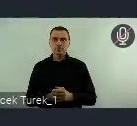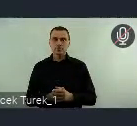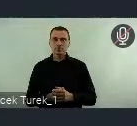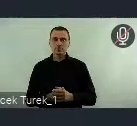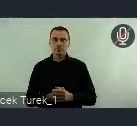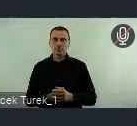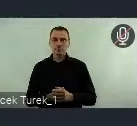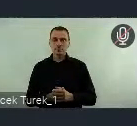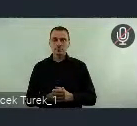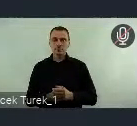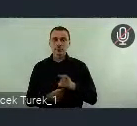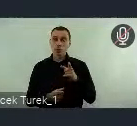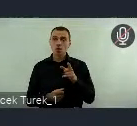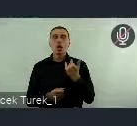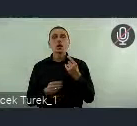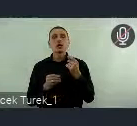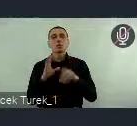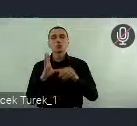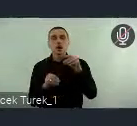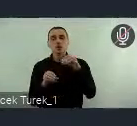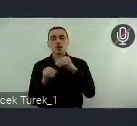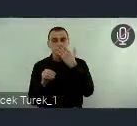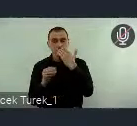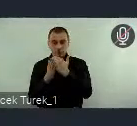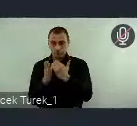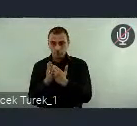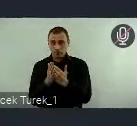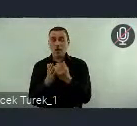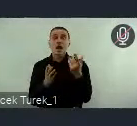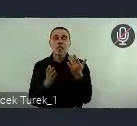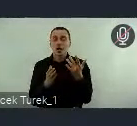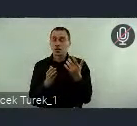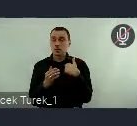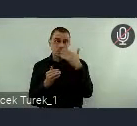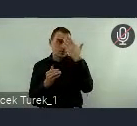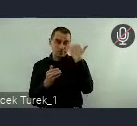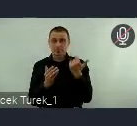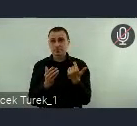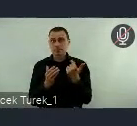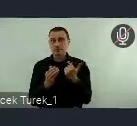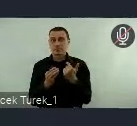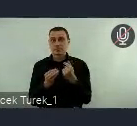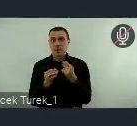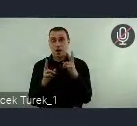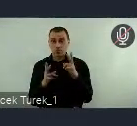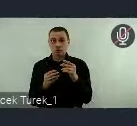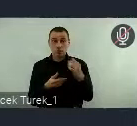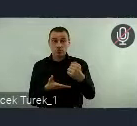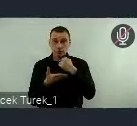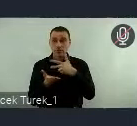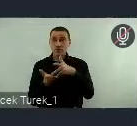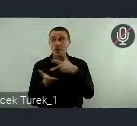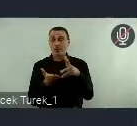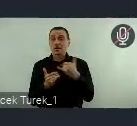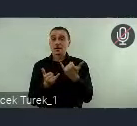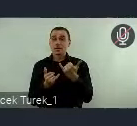odpowiem dzisiaj jak to zabud choć jakie przewidzieć środki żeby na pewno one zostały wydane bo bardzo możliwe że będzie